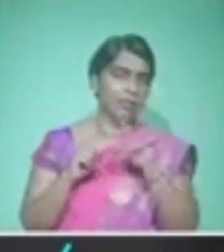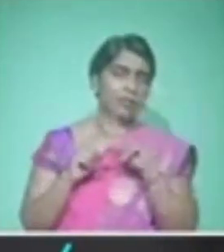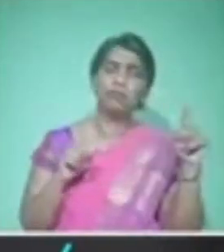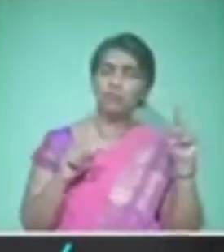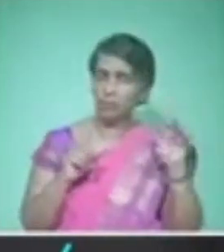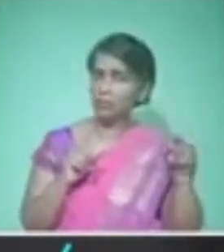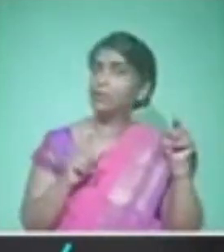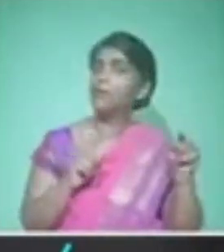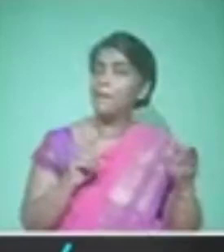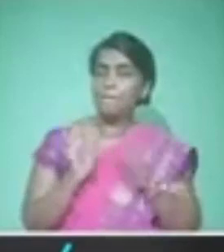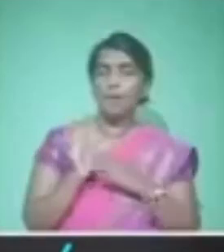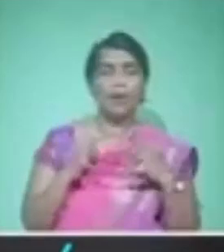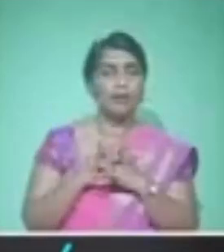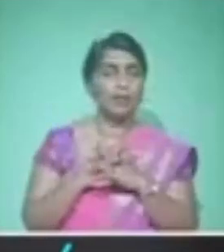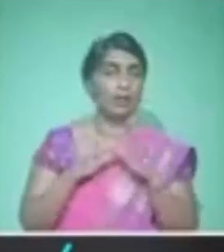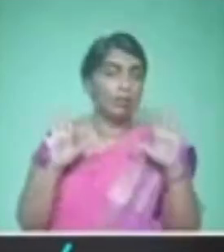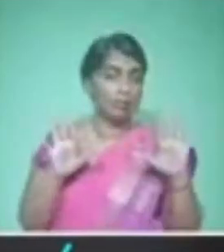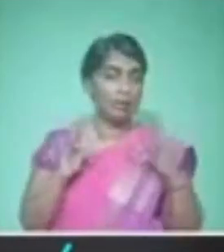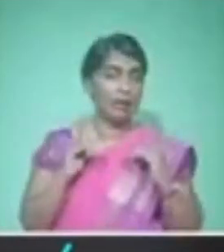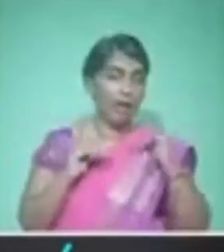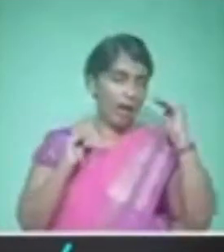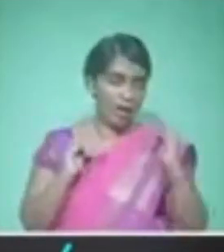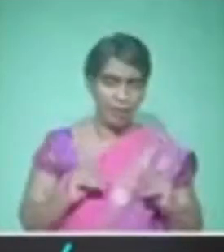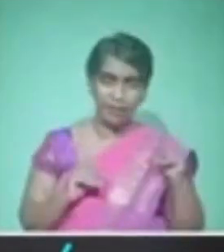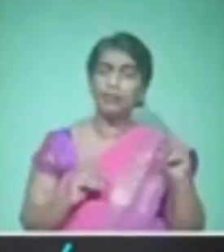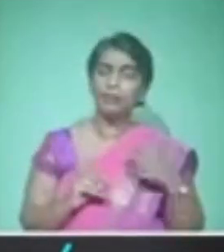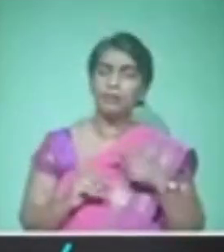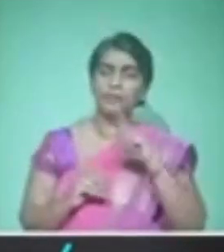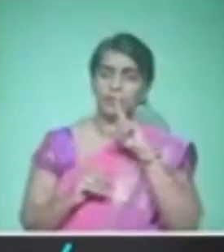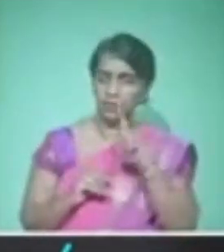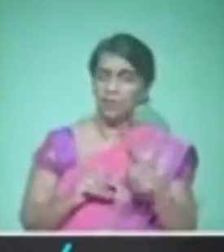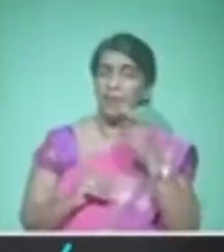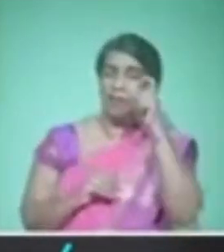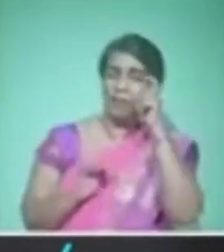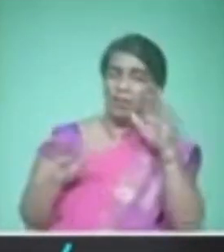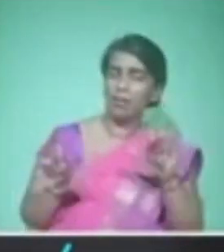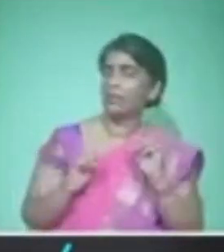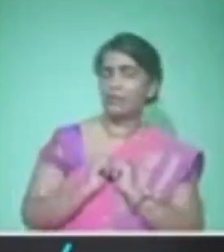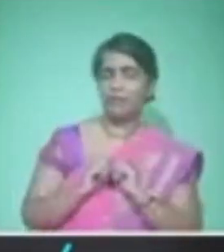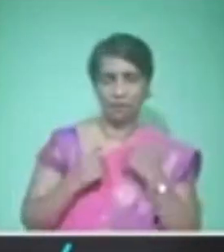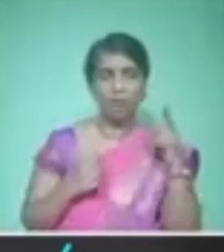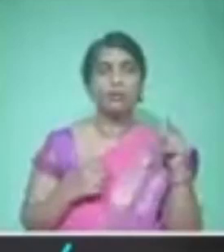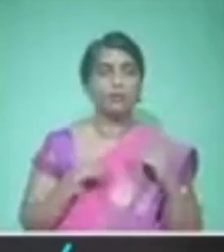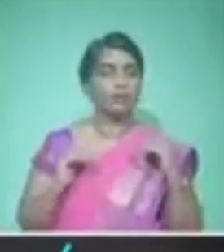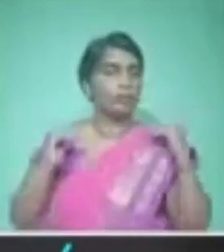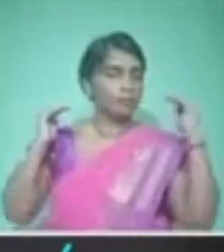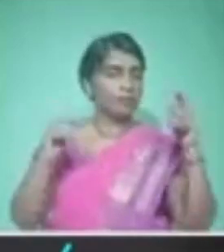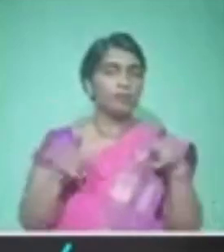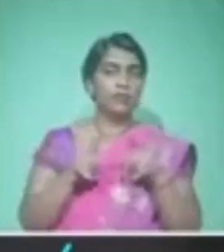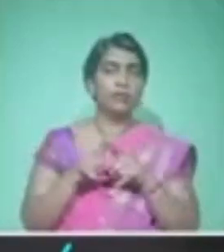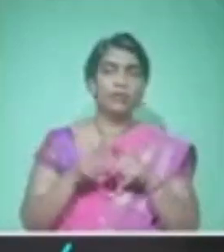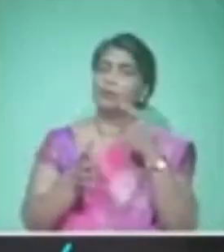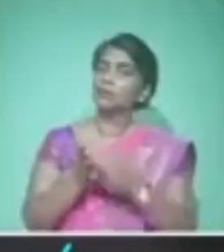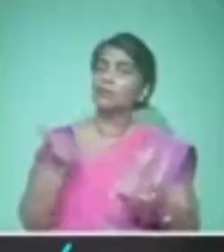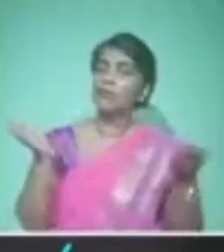එතකොට මෙගාවාට් 10කට වැඩිය අඩු නම් අපි කියන්නේ බලබල ඉන්න අවශ්‍ය නැහැ ස්ටෑන්ඩඩ් පර්චේසින් ඇග්‍රීමන්ට්ස්